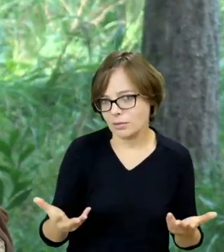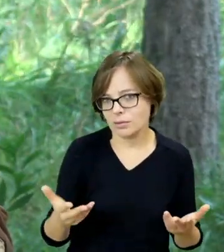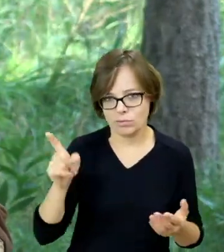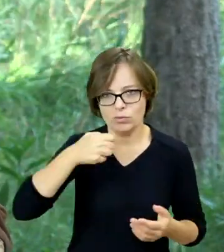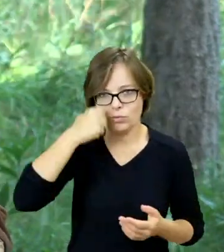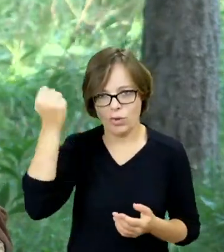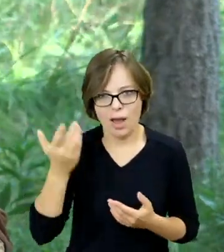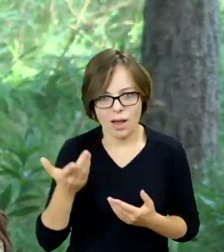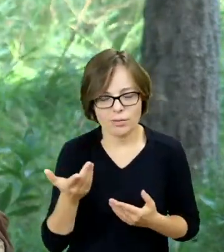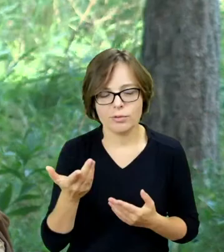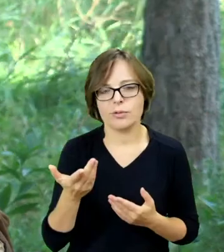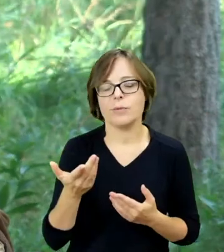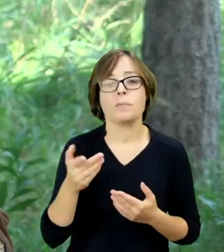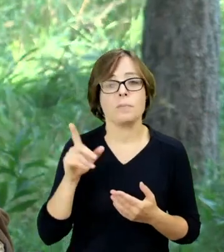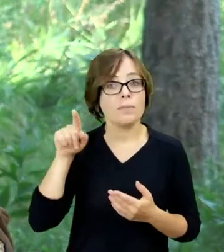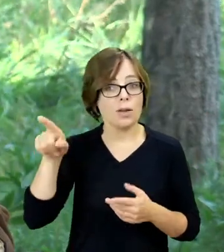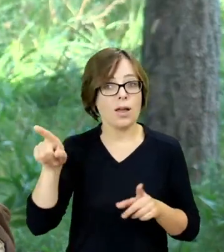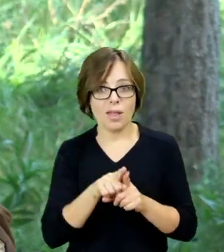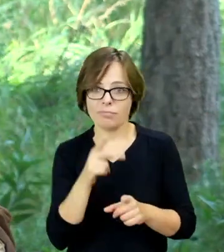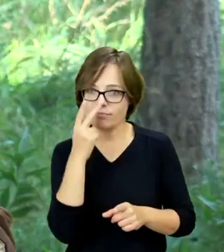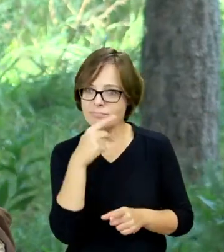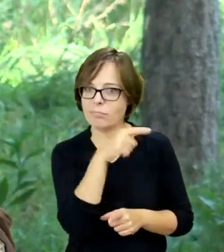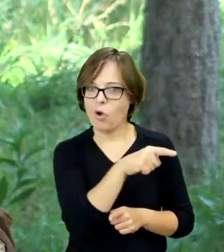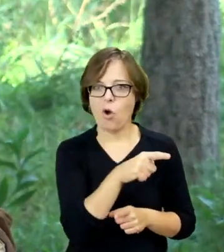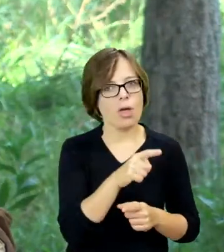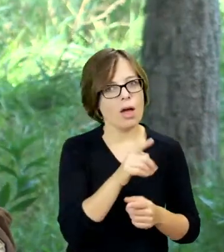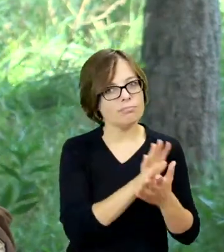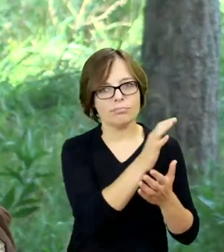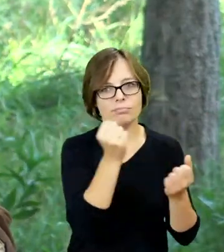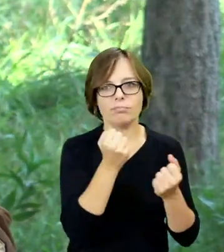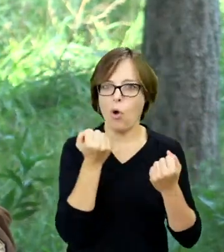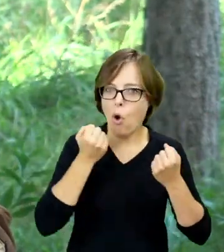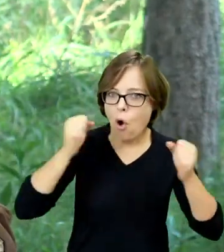kobiecie, niezwykłą odwagę i też